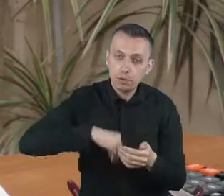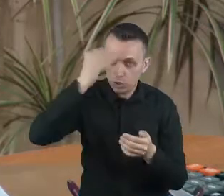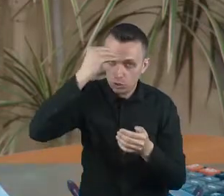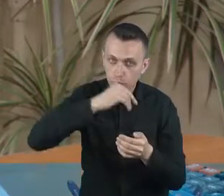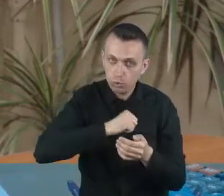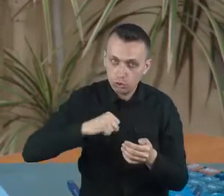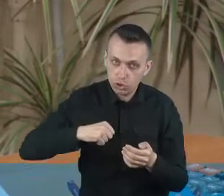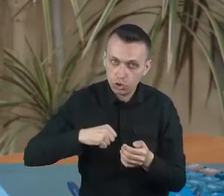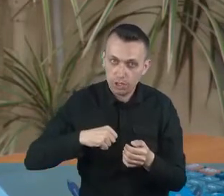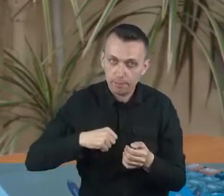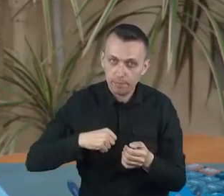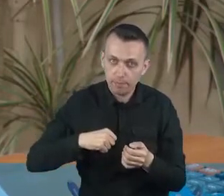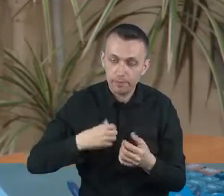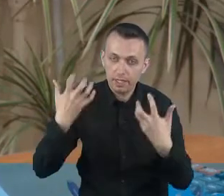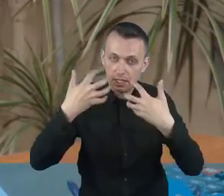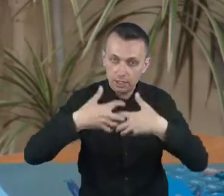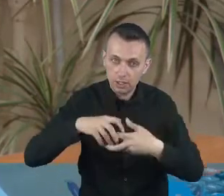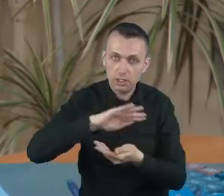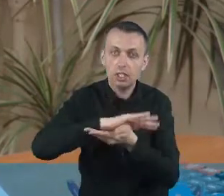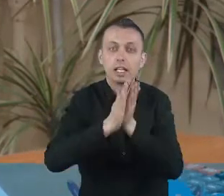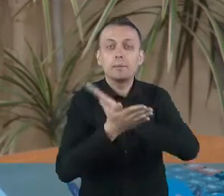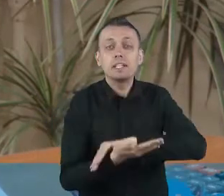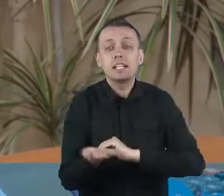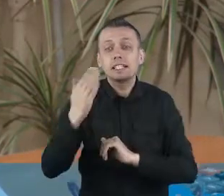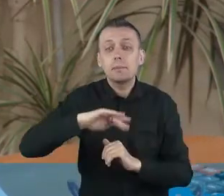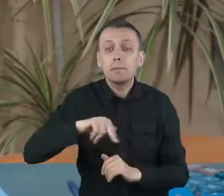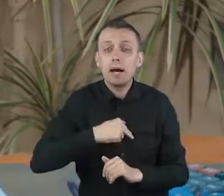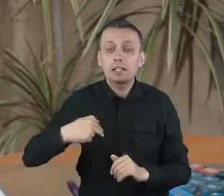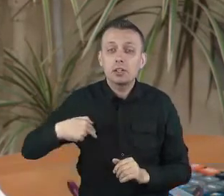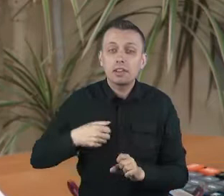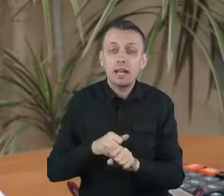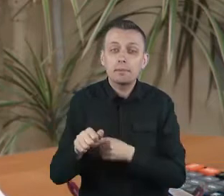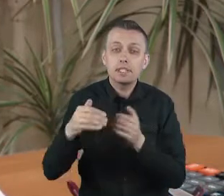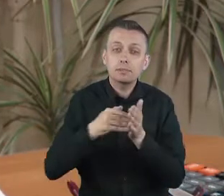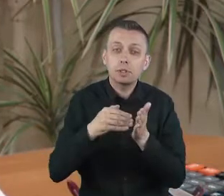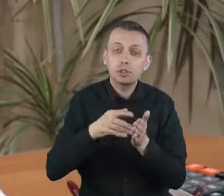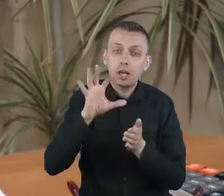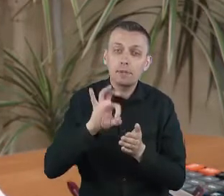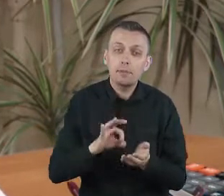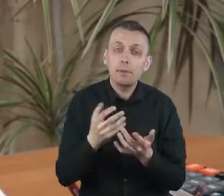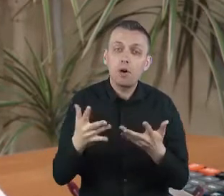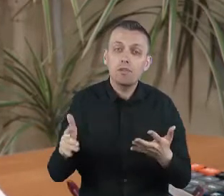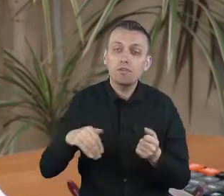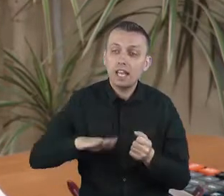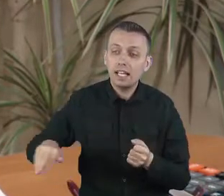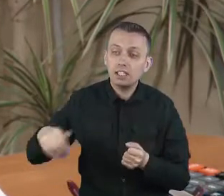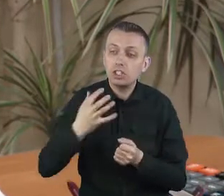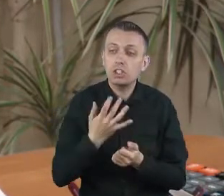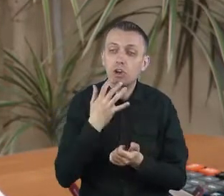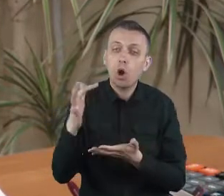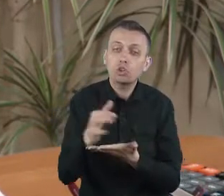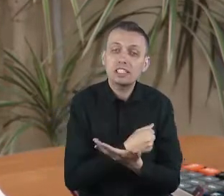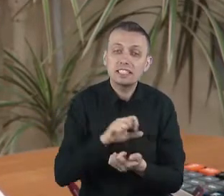sprzęt rehabilitacyjny jest bardzo nam potrzebny ze względu na to, że z tego sprzętu korzysta bardzo wiele